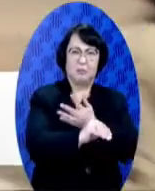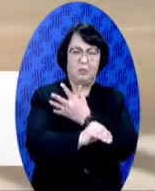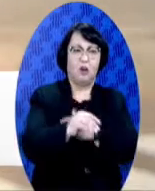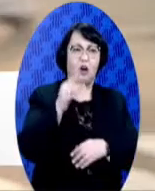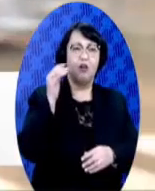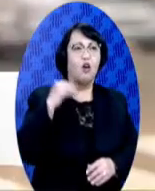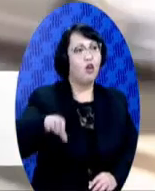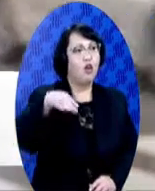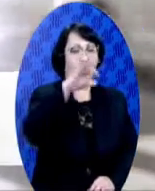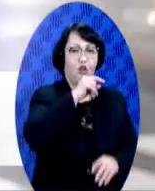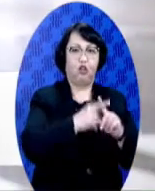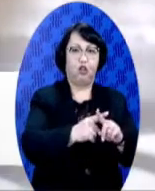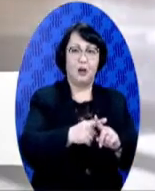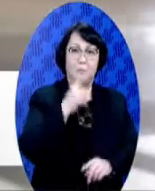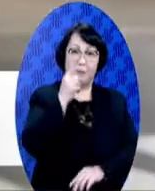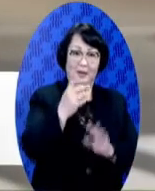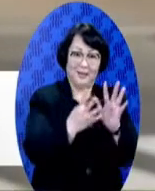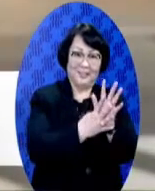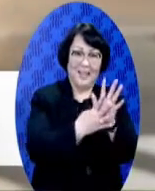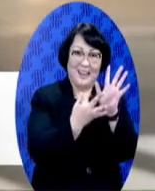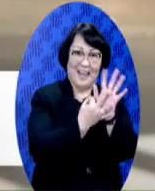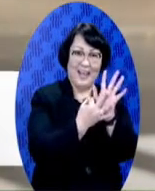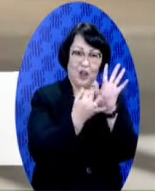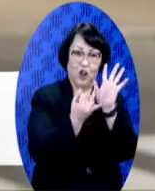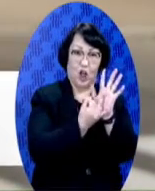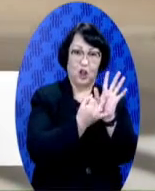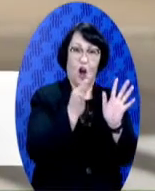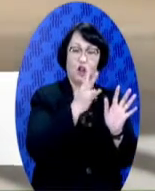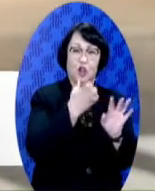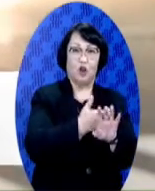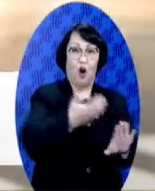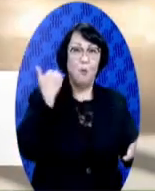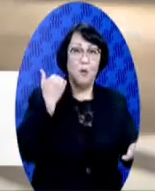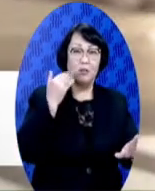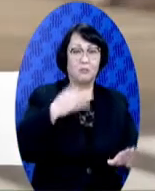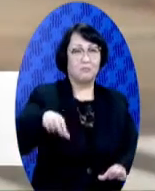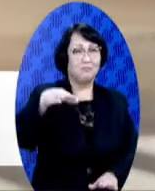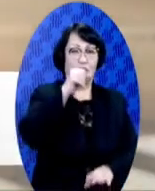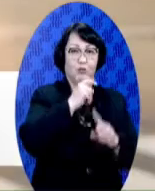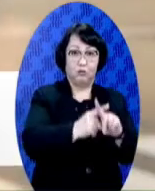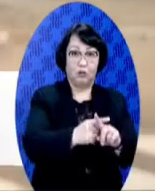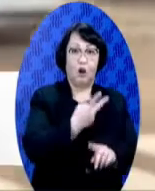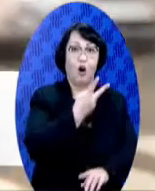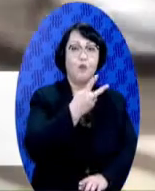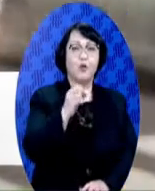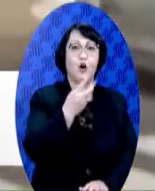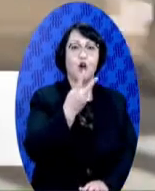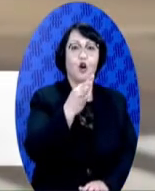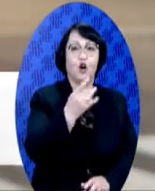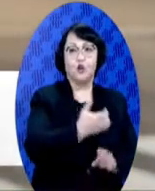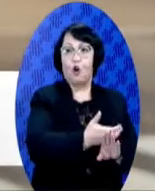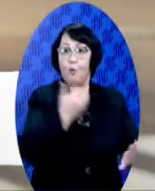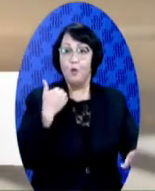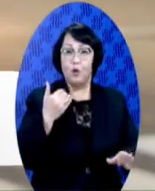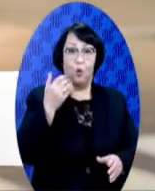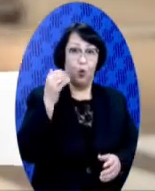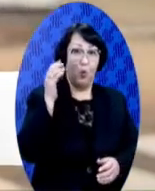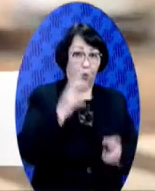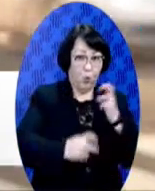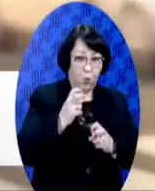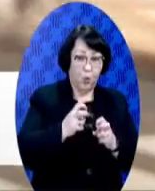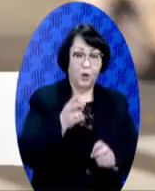За үүнд бол 1987 оноос өмнө үлдэрсэн бензин дэрэг 2002 оноос өмнө үлдэрсэн дизель автомашинууд бол багтаж